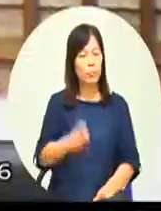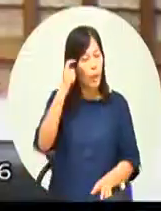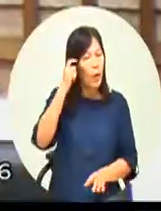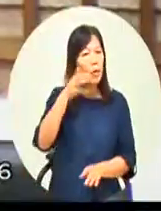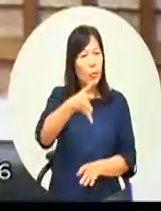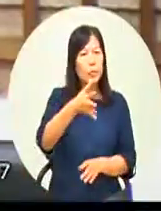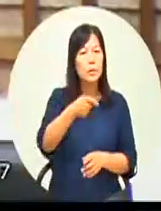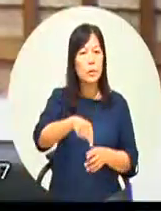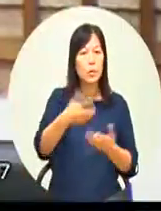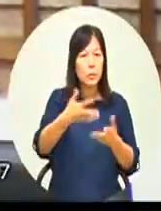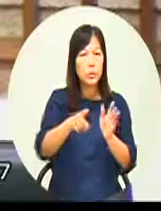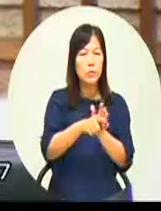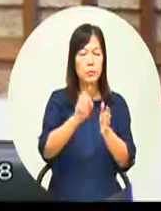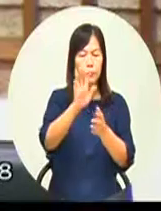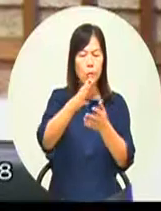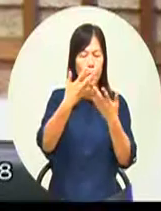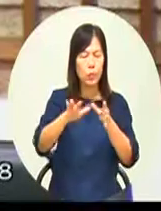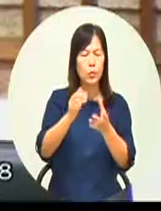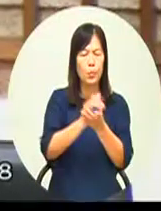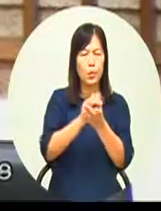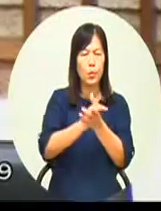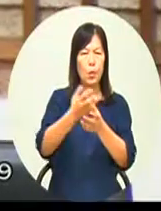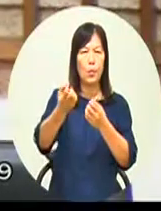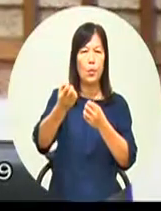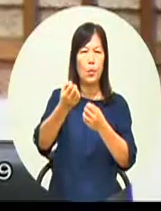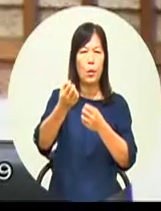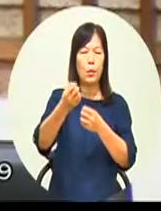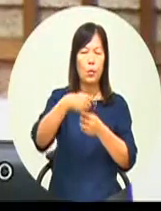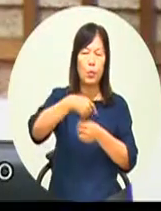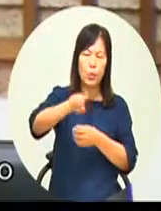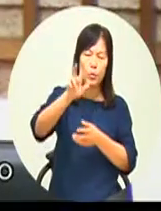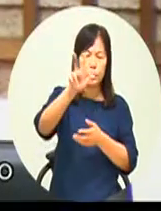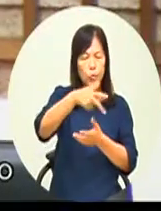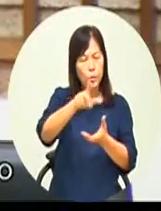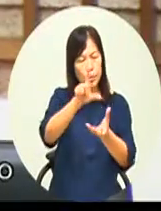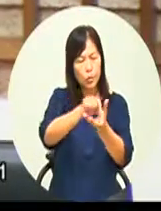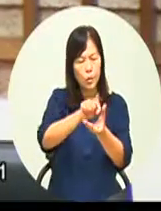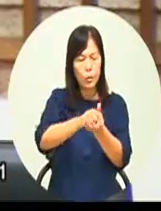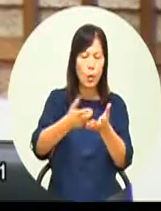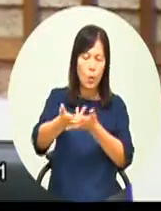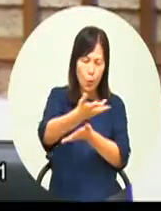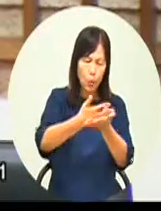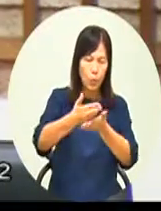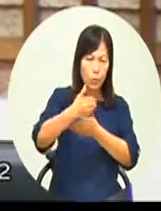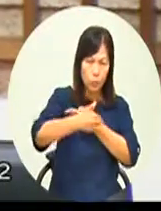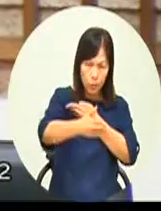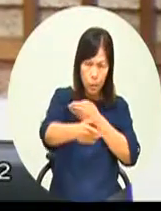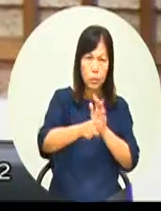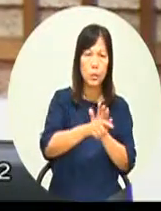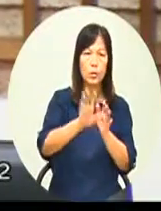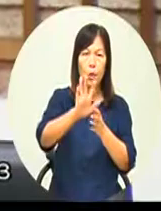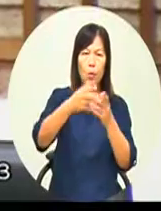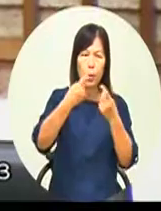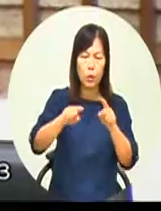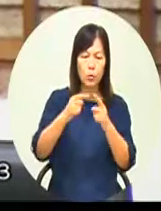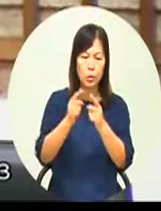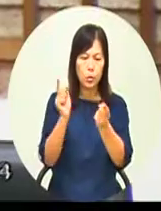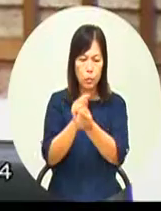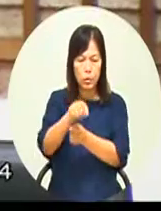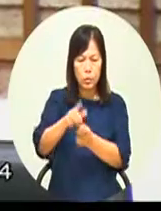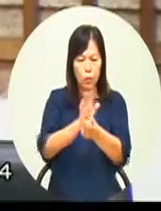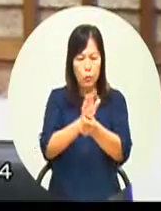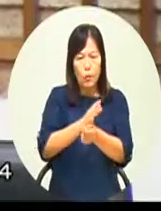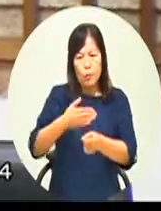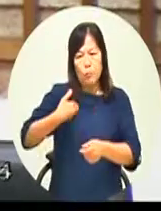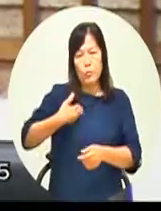问你这个问题，也是很多乡亲，我到燕巢区这跟他们沟通的这个过程，他们很多人还是不晓得有这个服务